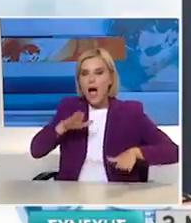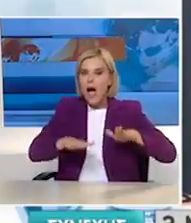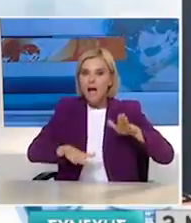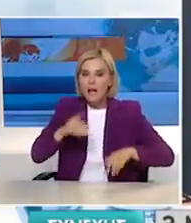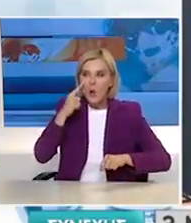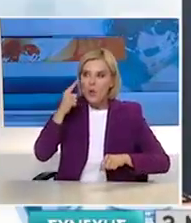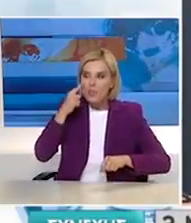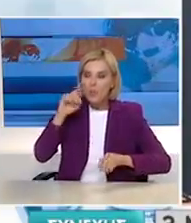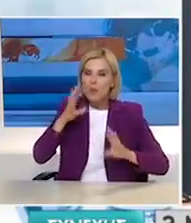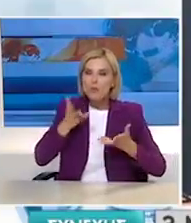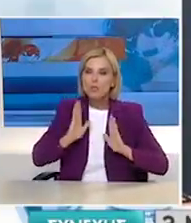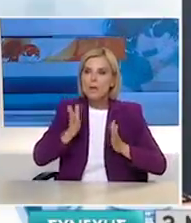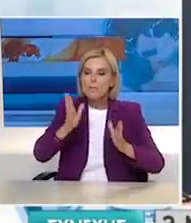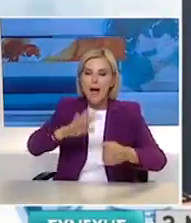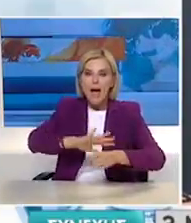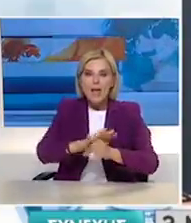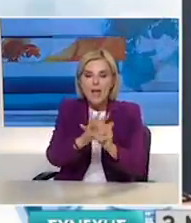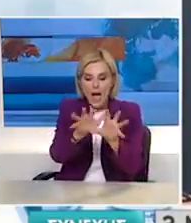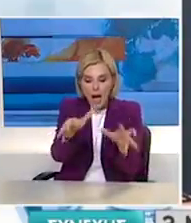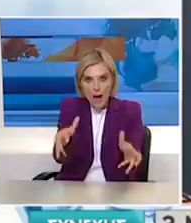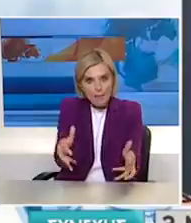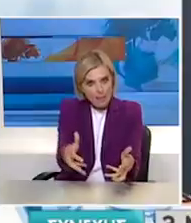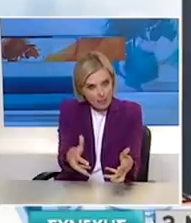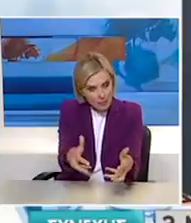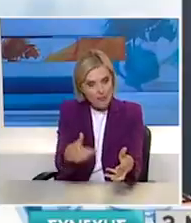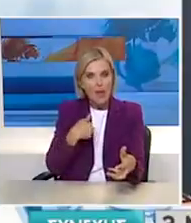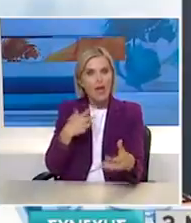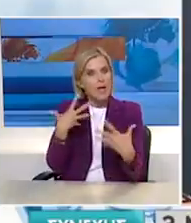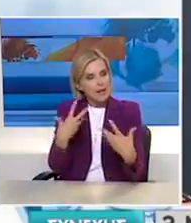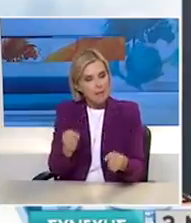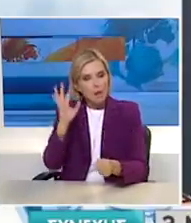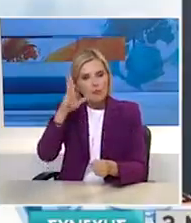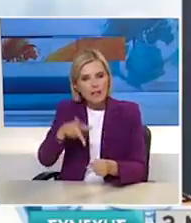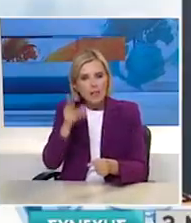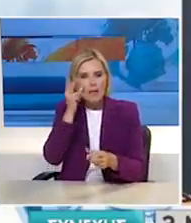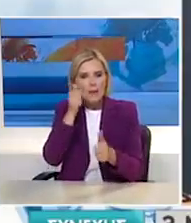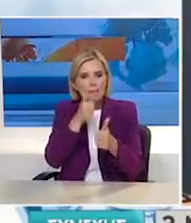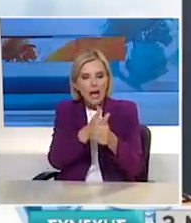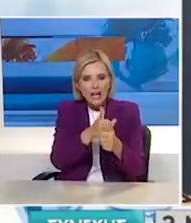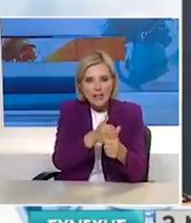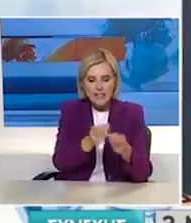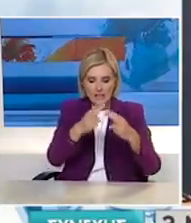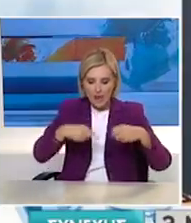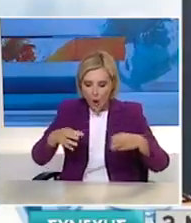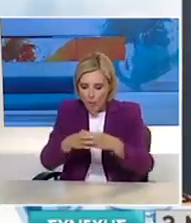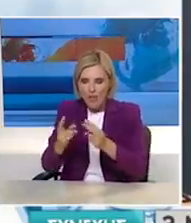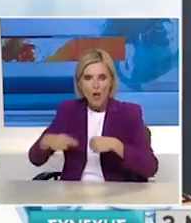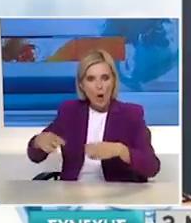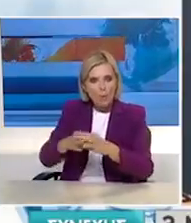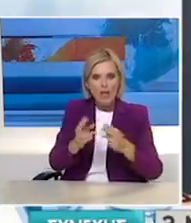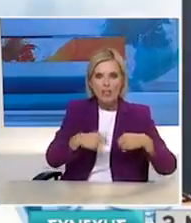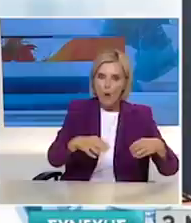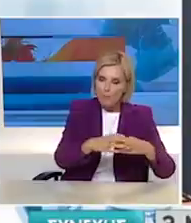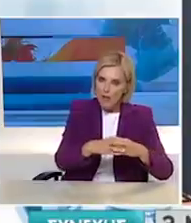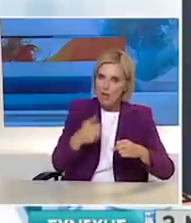χώρες, θα μπορούμε μέσω του παρατηρητηρίου που υπάρχει και αυτή τη στιγμή καθημερινά συνεδριάζει και μέσω του μηχανισμού παρέμβασης